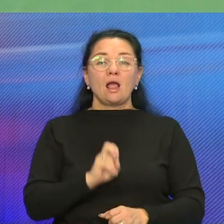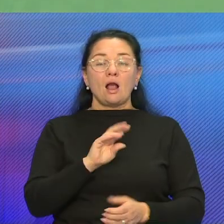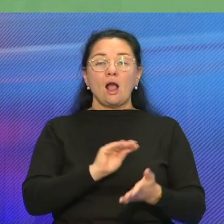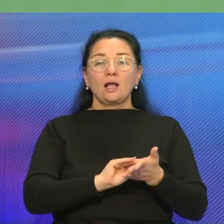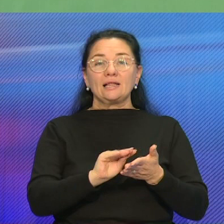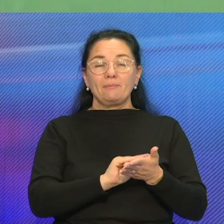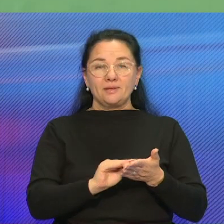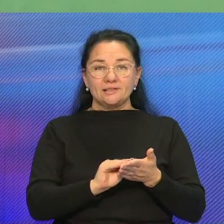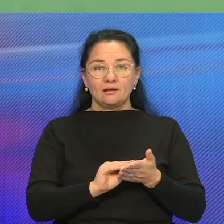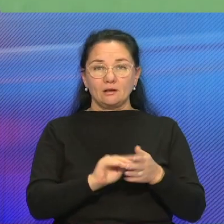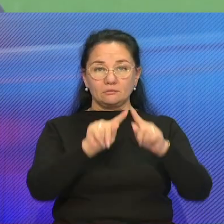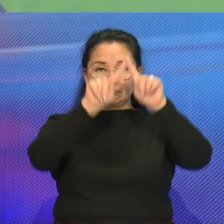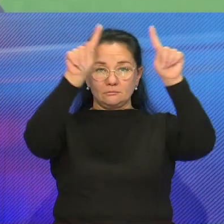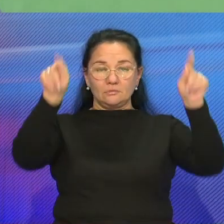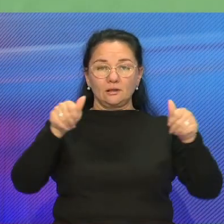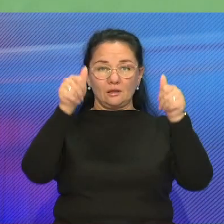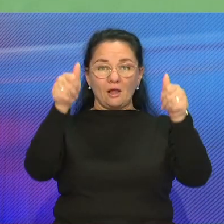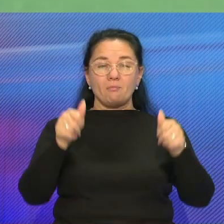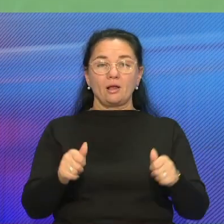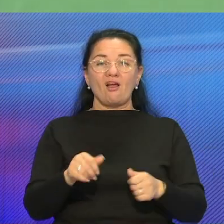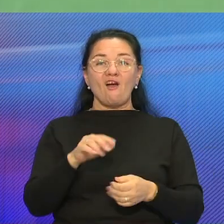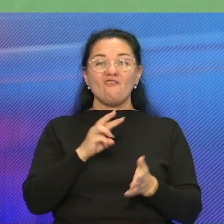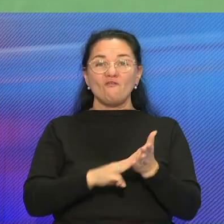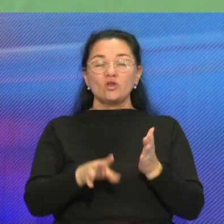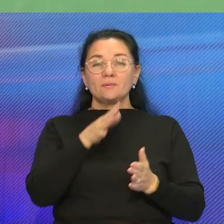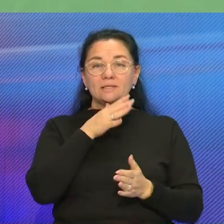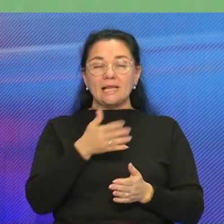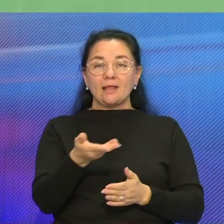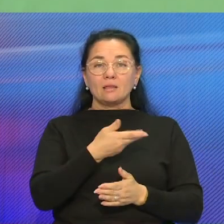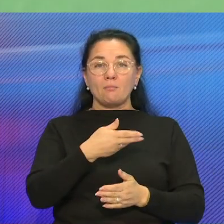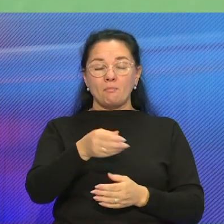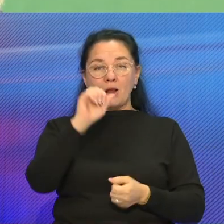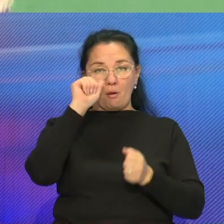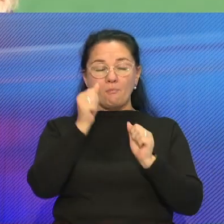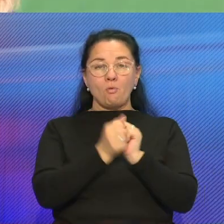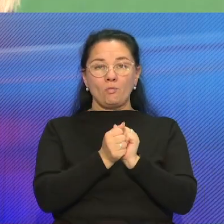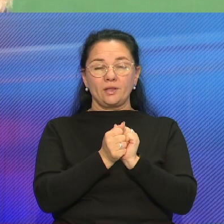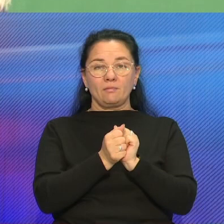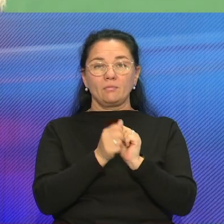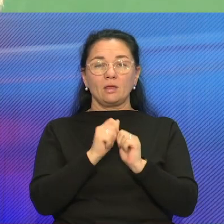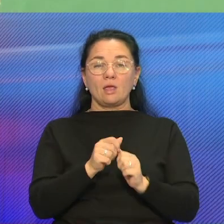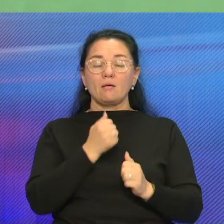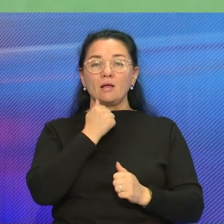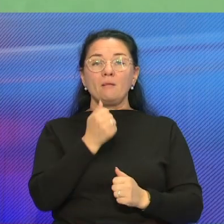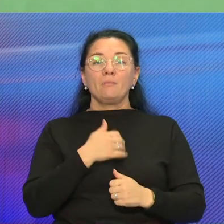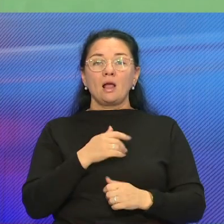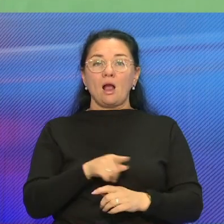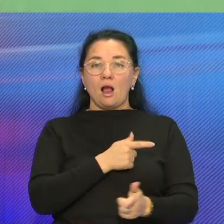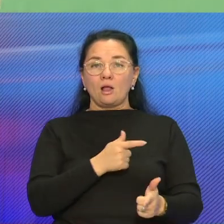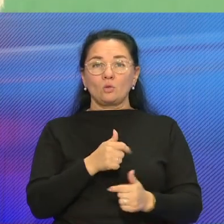на баннере, 80 лет мы помним, і в честь наших бабушек і дедушек ми готовы побеждать».